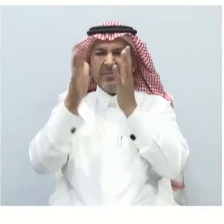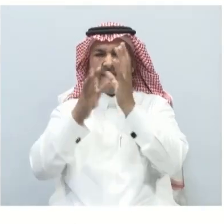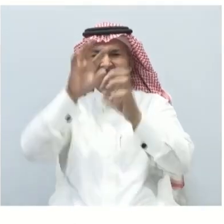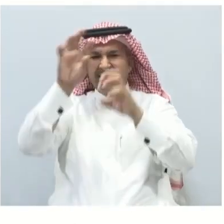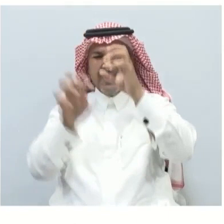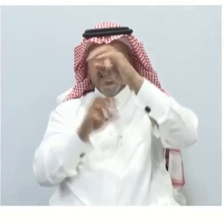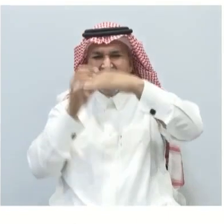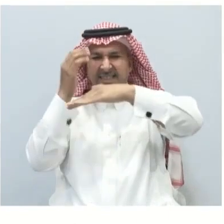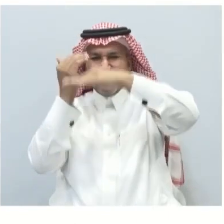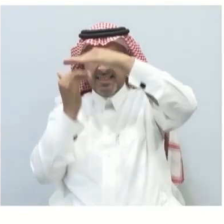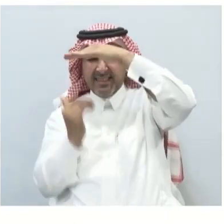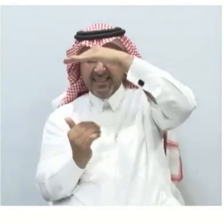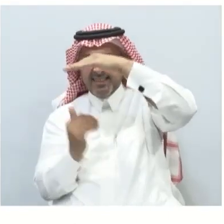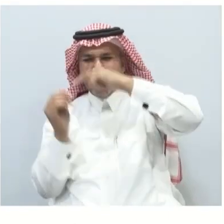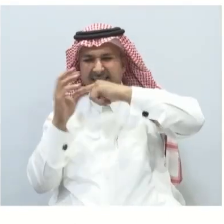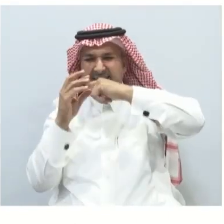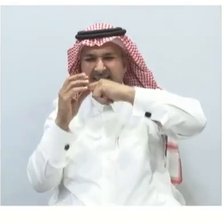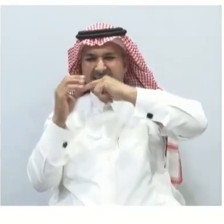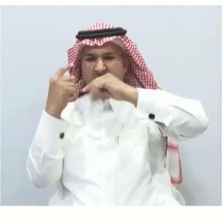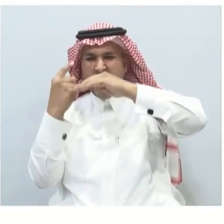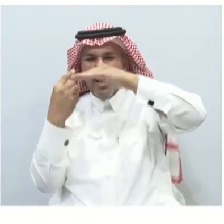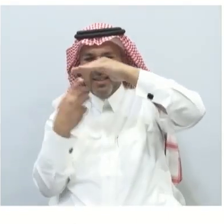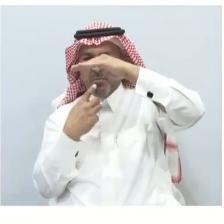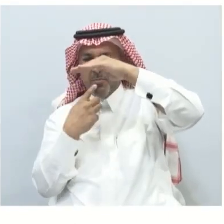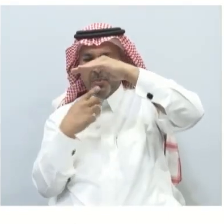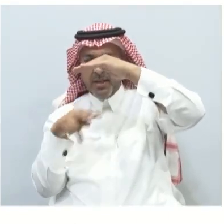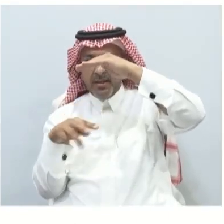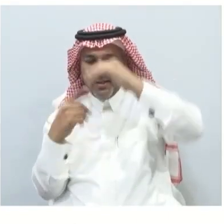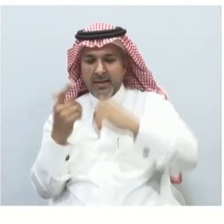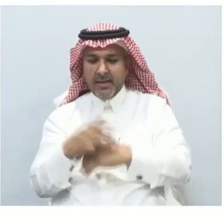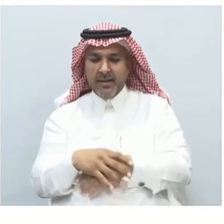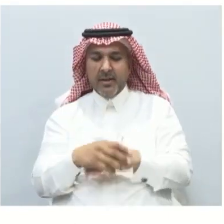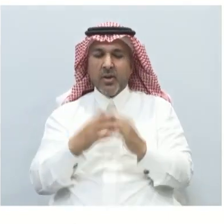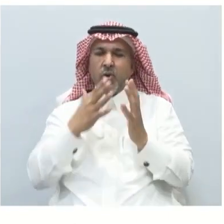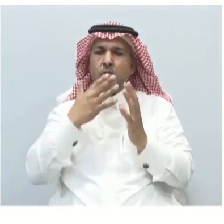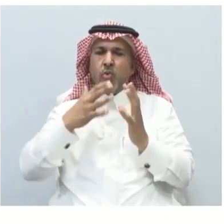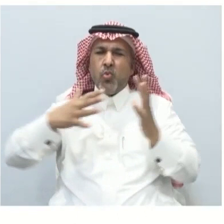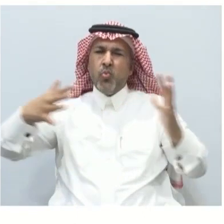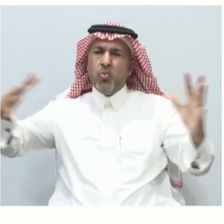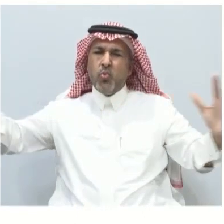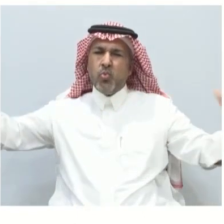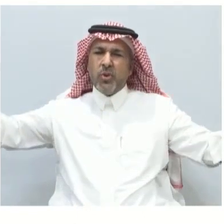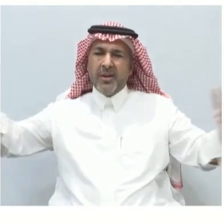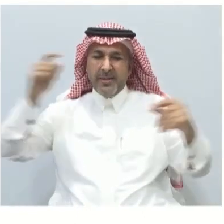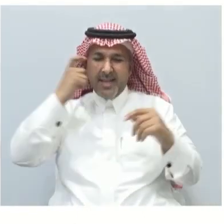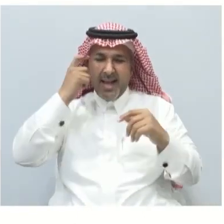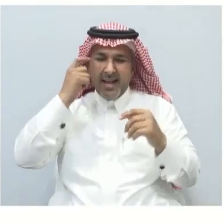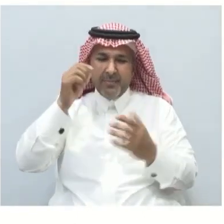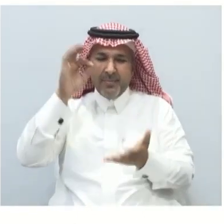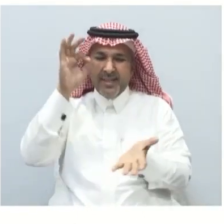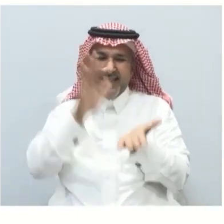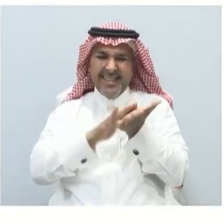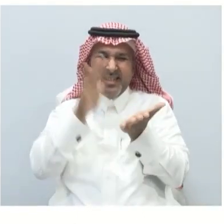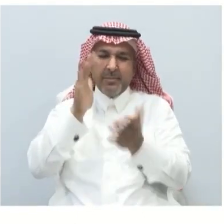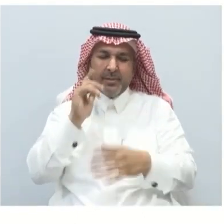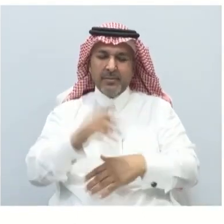يقلب لي العدد فيسر واحد على ثلاثه اس 100 طبعا هذا رقم كبير مره صح ولا لا لكن واحد على